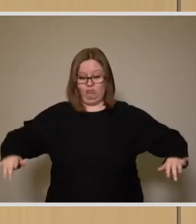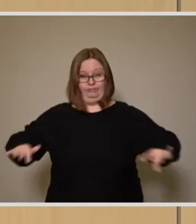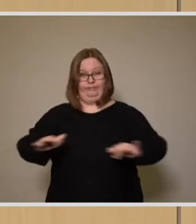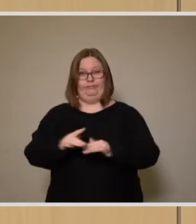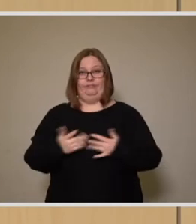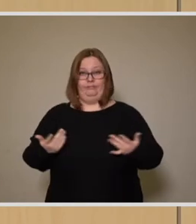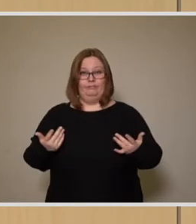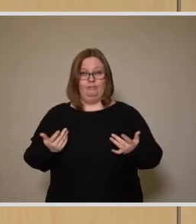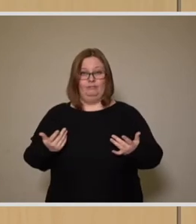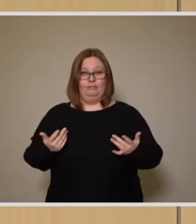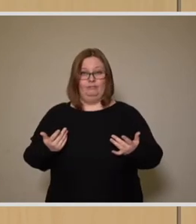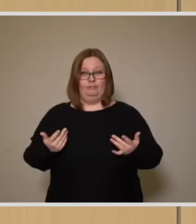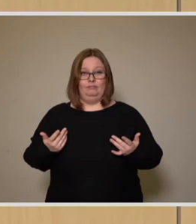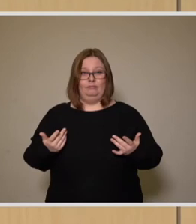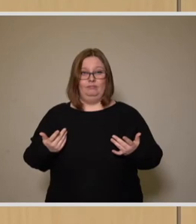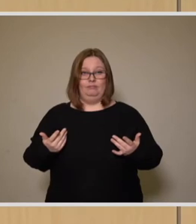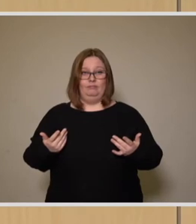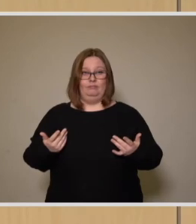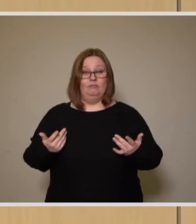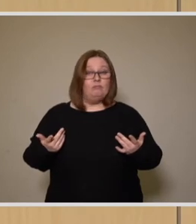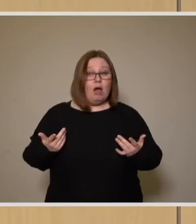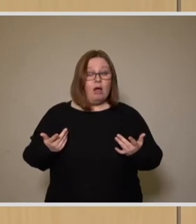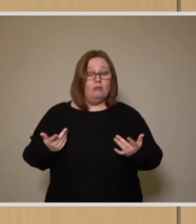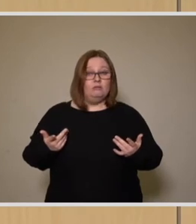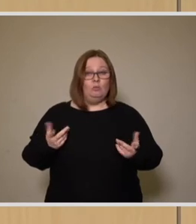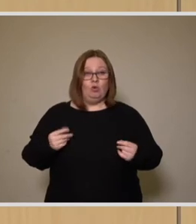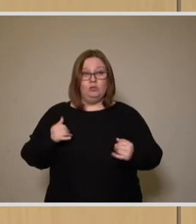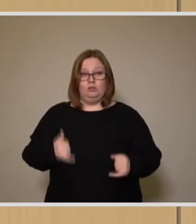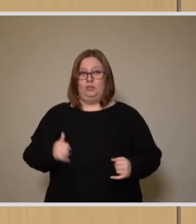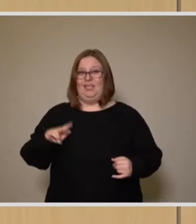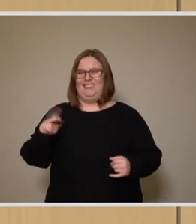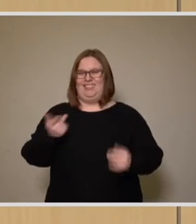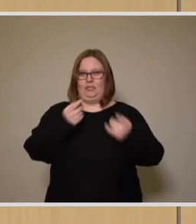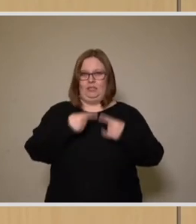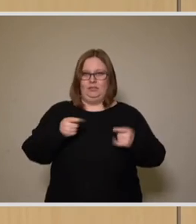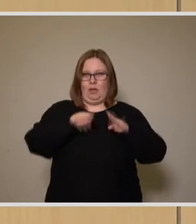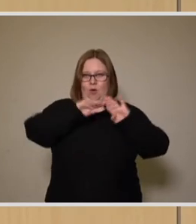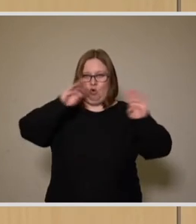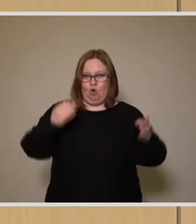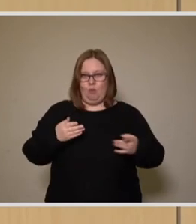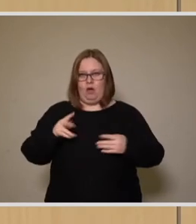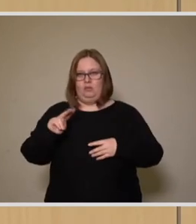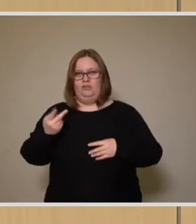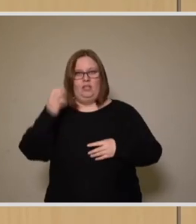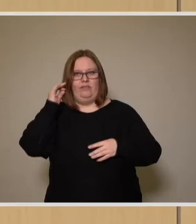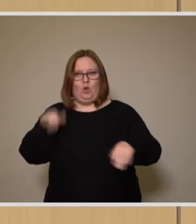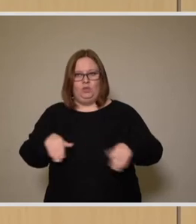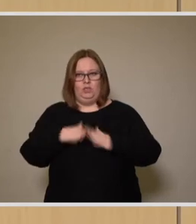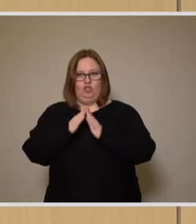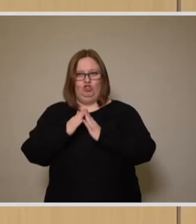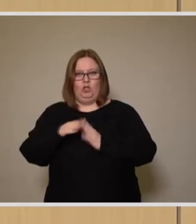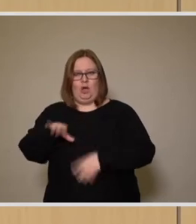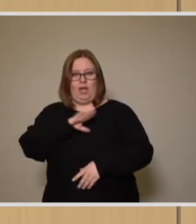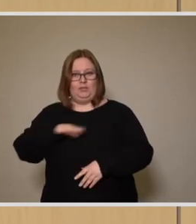an vielen Stellen. Man muss sich ja mal vergegenwärtigen, wir haben jetzt die dritte Semperoper, die zweite Frauenkirche und das